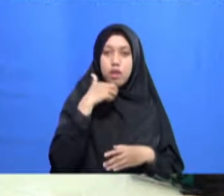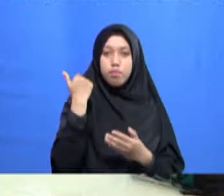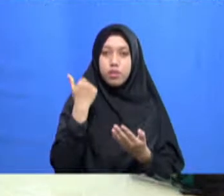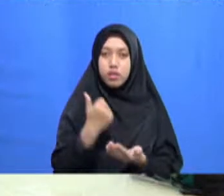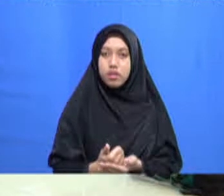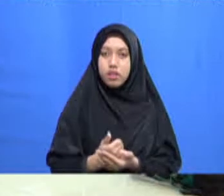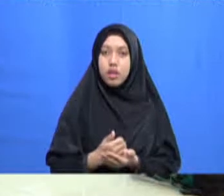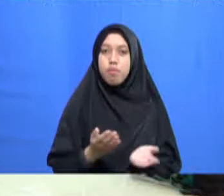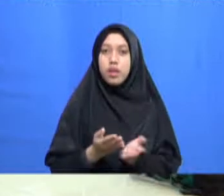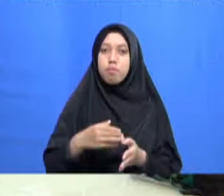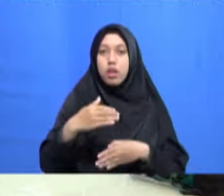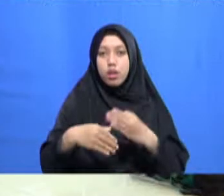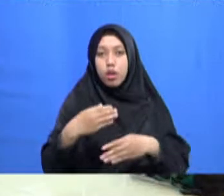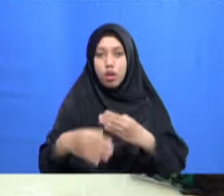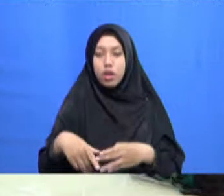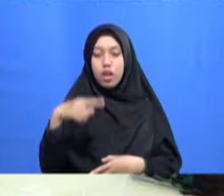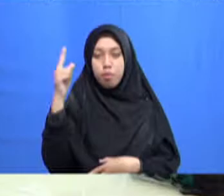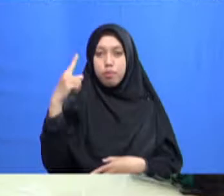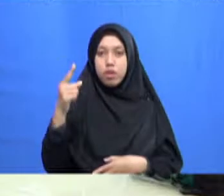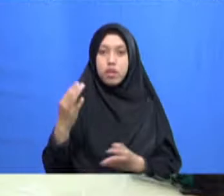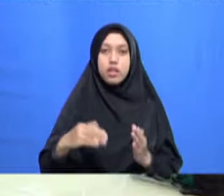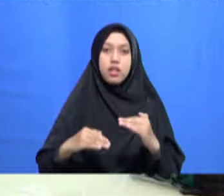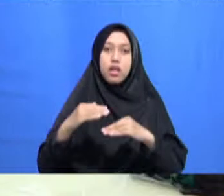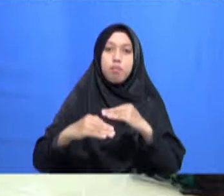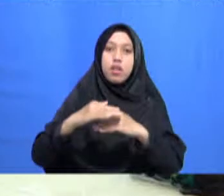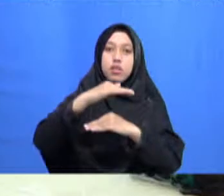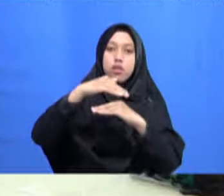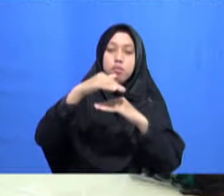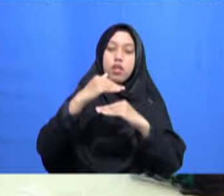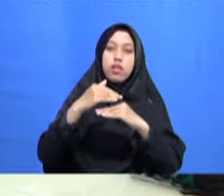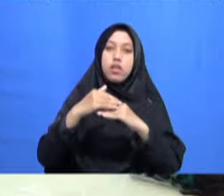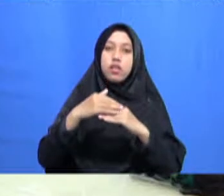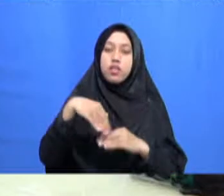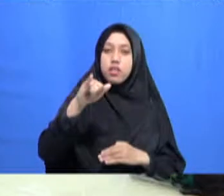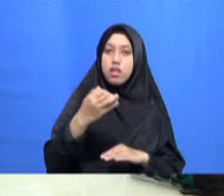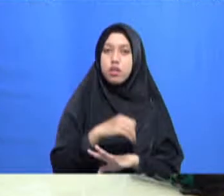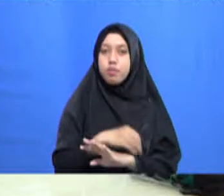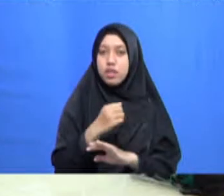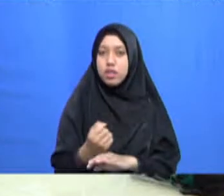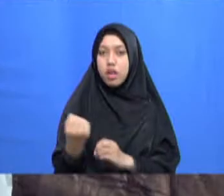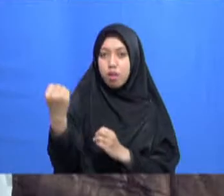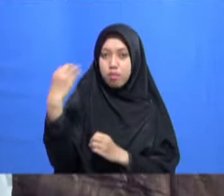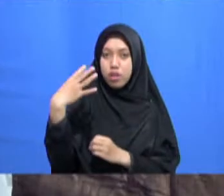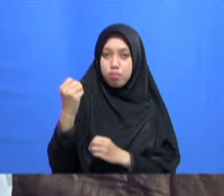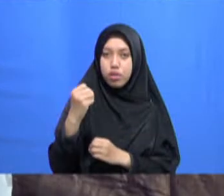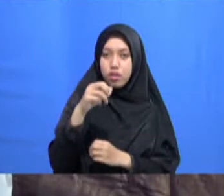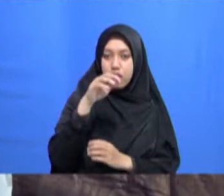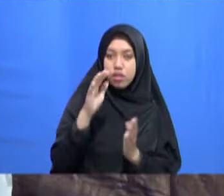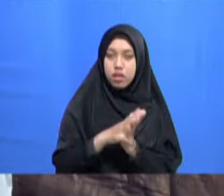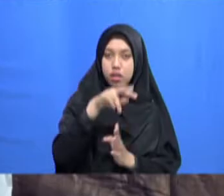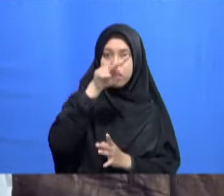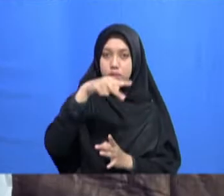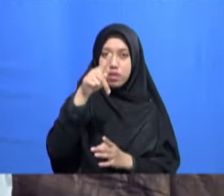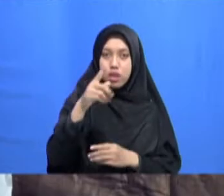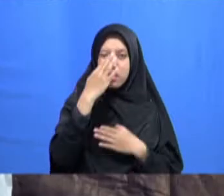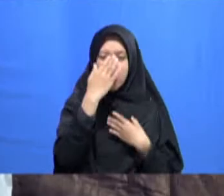kelola pemerintahan ini kita optimalkan sehingga bisa merespon, bisa mendeteksi apa saja